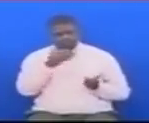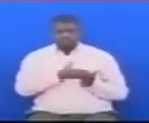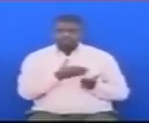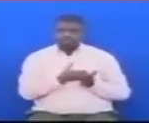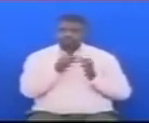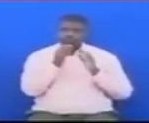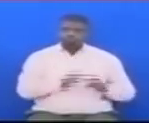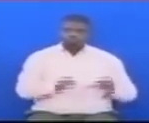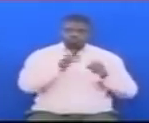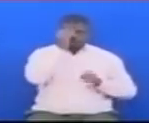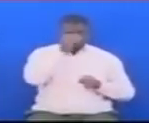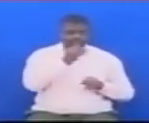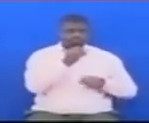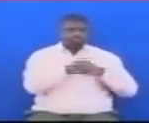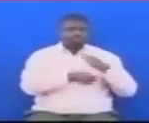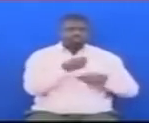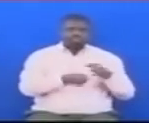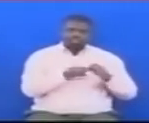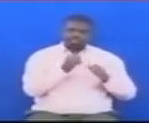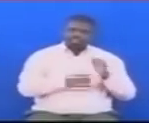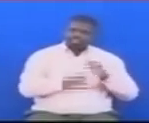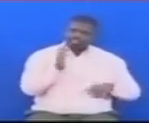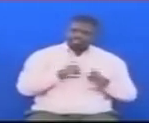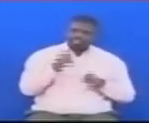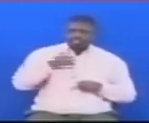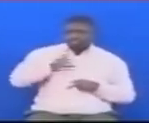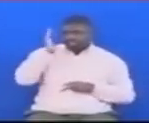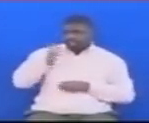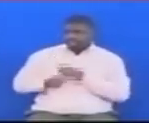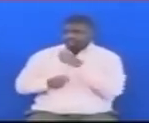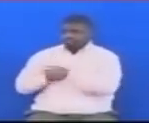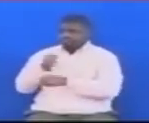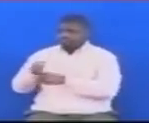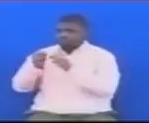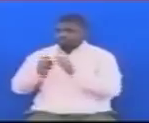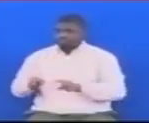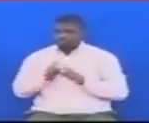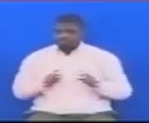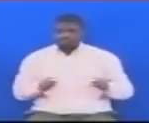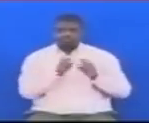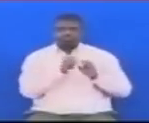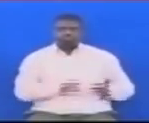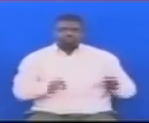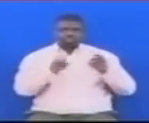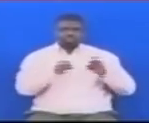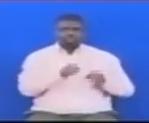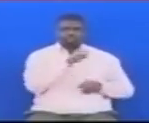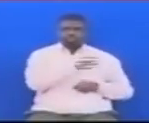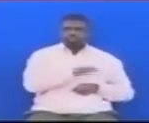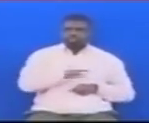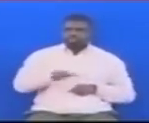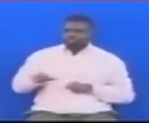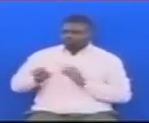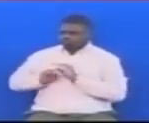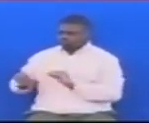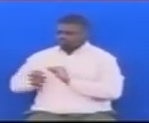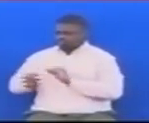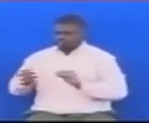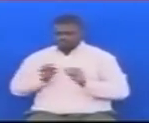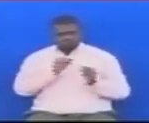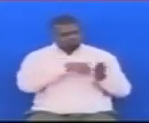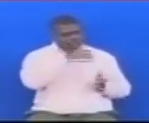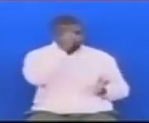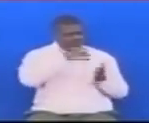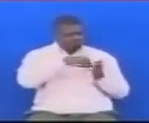kuimarika zaidi, serikali imeendelea kuchukua hatua mbalimbali, ikiwa ni pamoja na kuboresha mazingira ya kufundishia na kujifunzia.